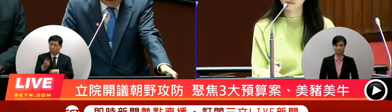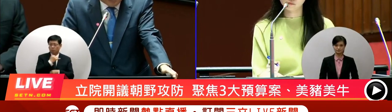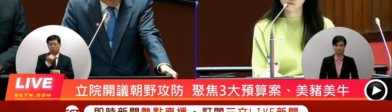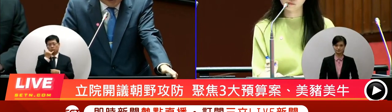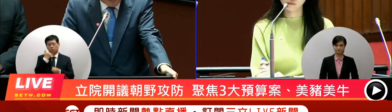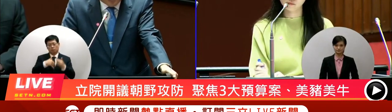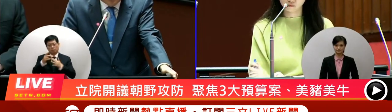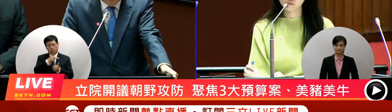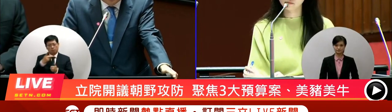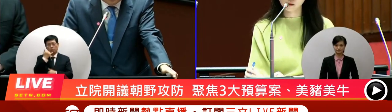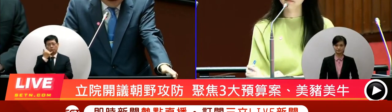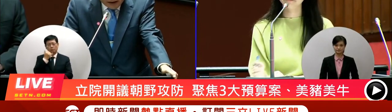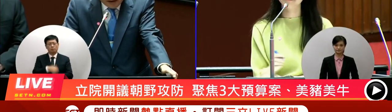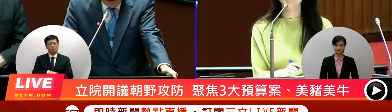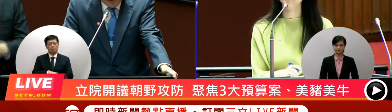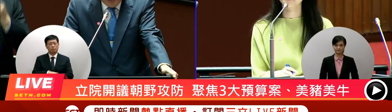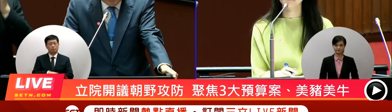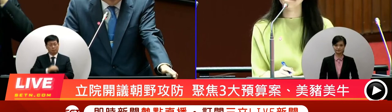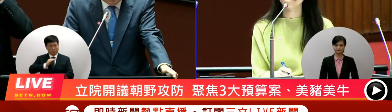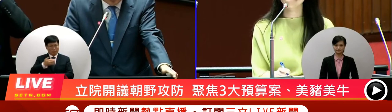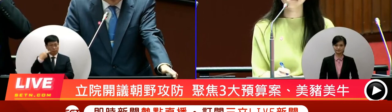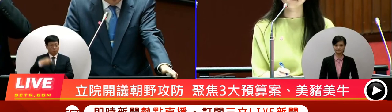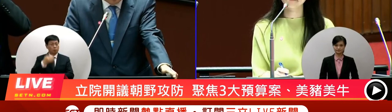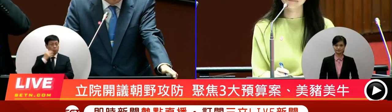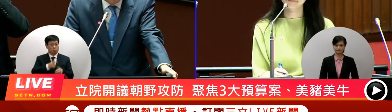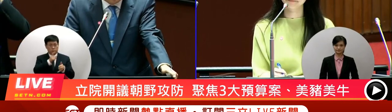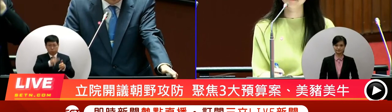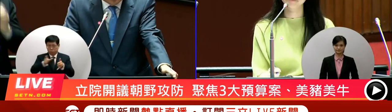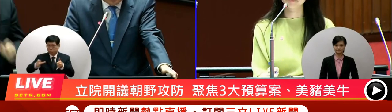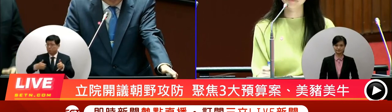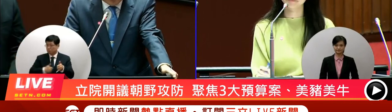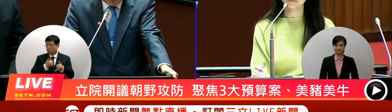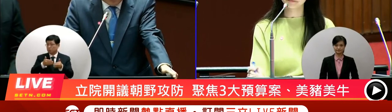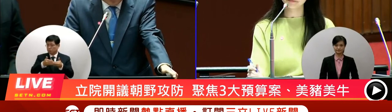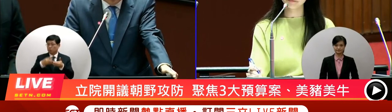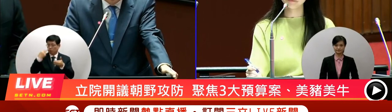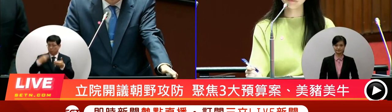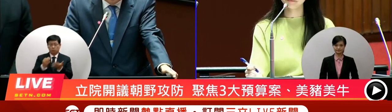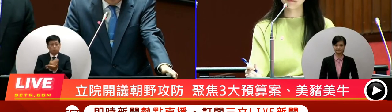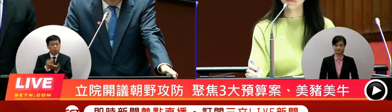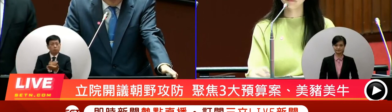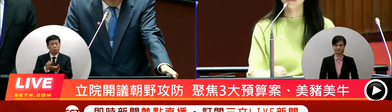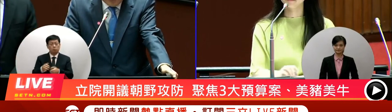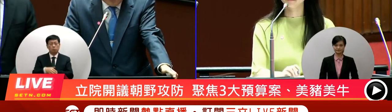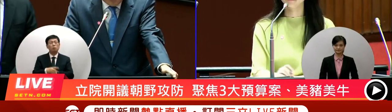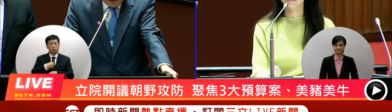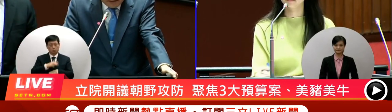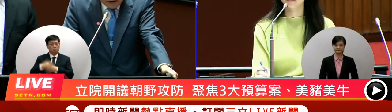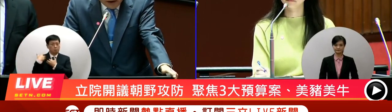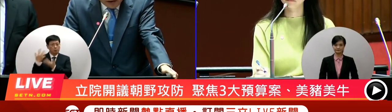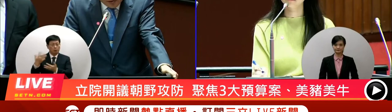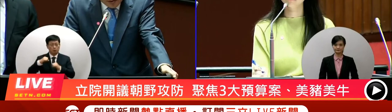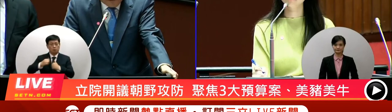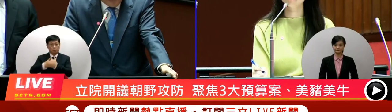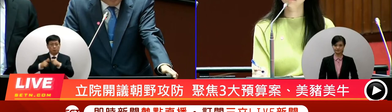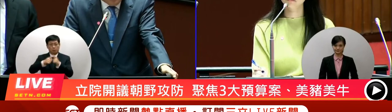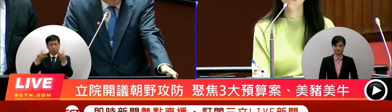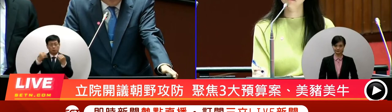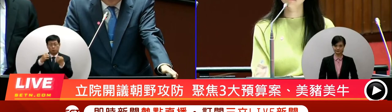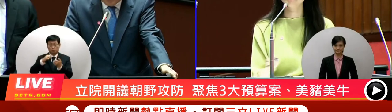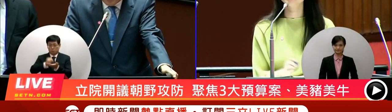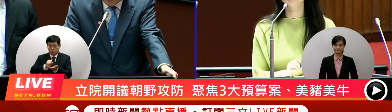以互相来引用的。那当然对于特殊的族群，如果需要做进一步的评估，那我们会透过健保的大数据的分